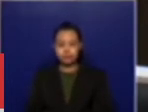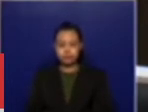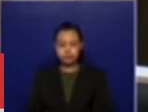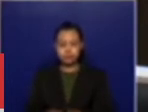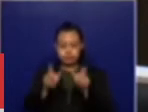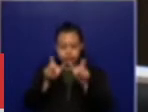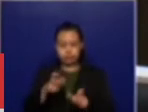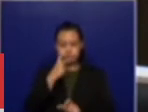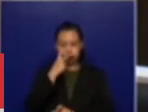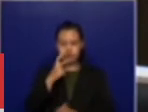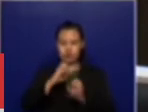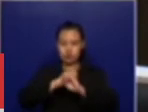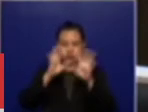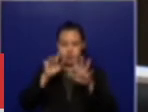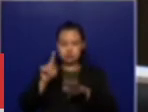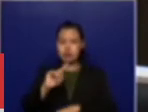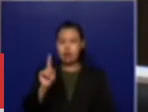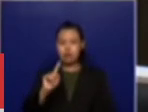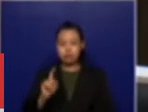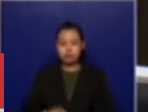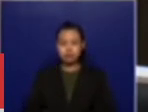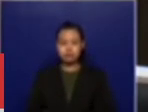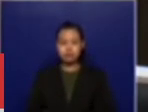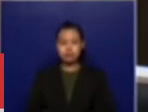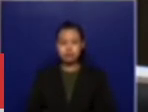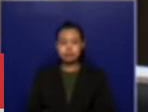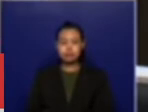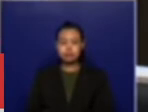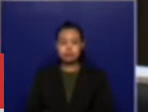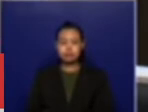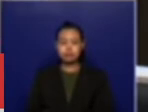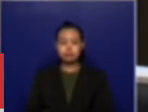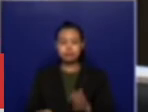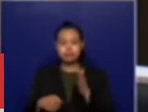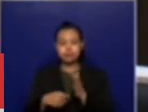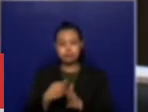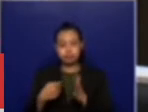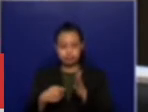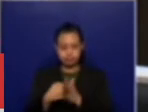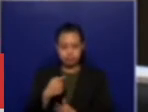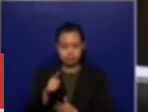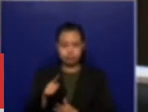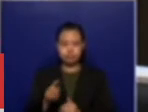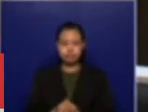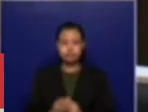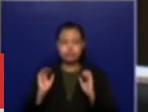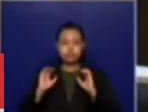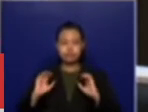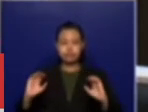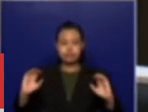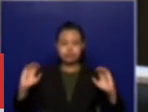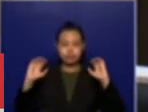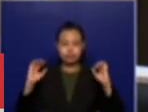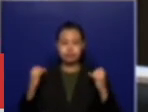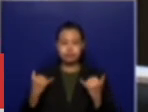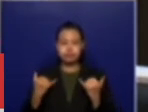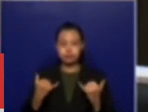อย่างมีนัยยะสำคัญว่าสาเหตุที่เกิดขึ้นเนี่ยนะครับรัฐราชการขณะนี้กำลังเติบโ